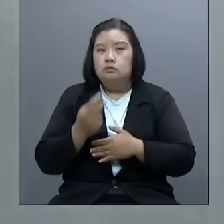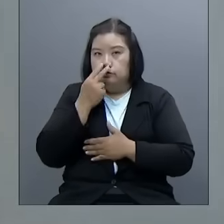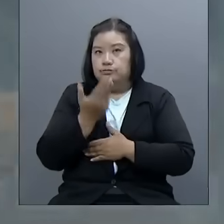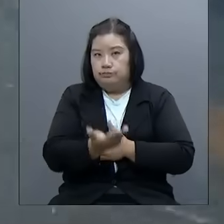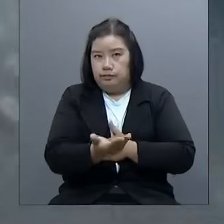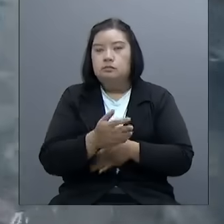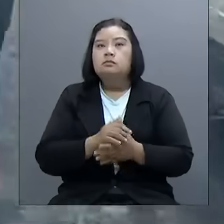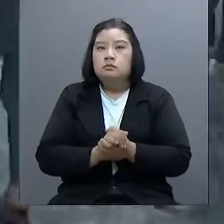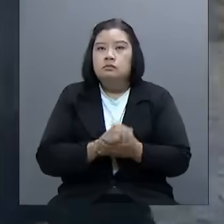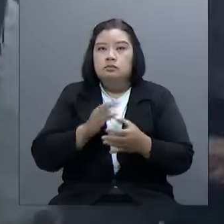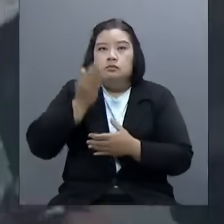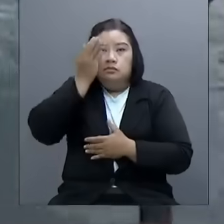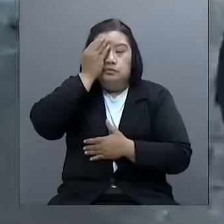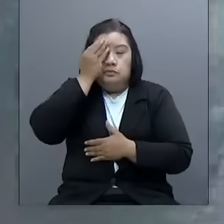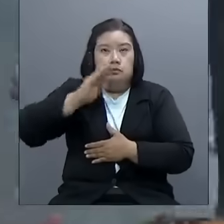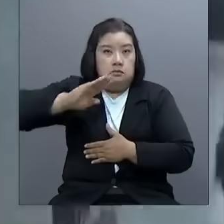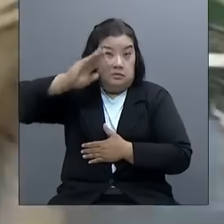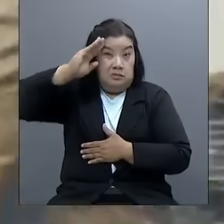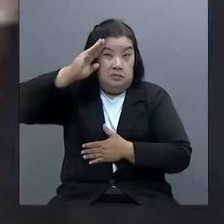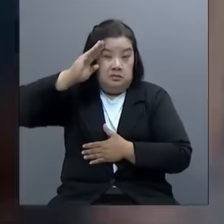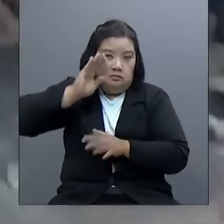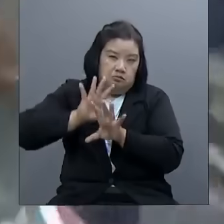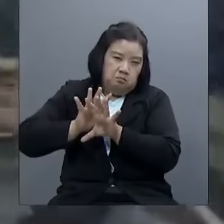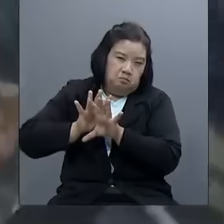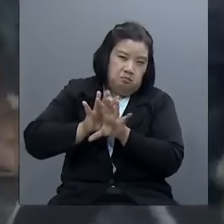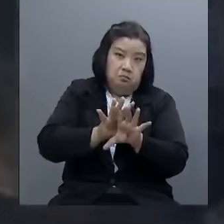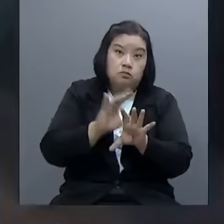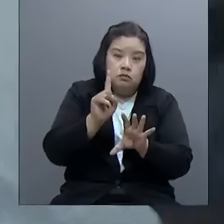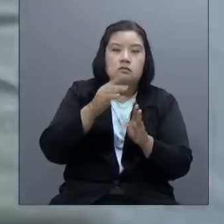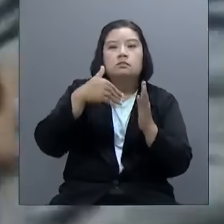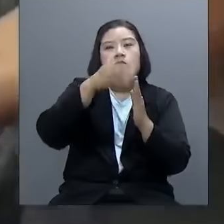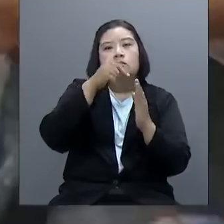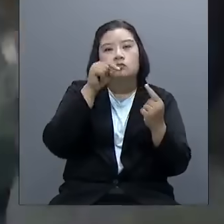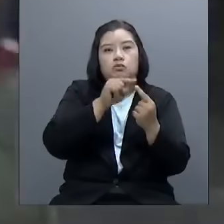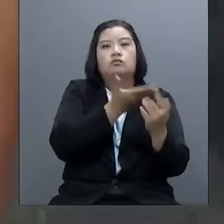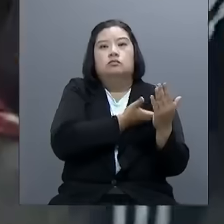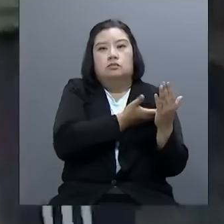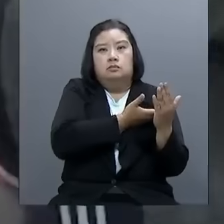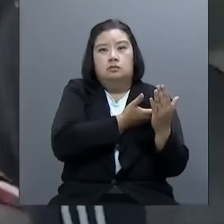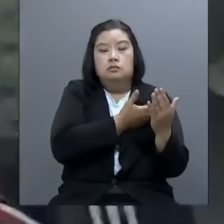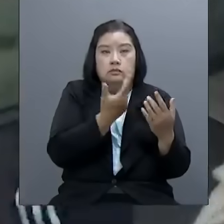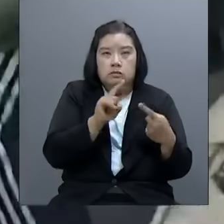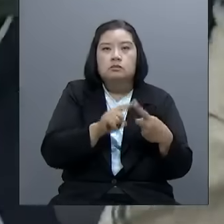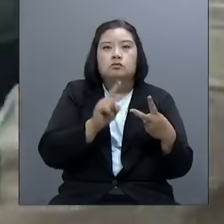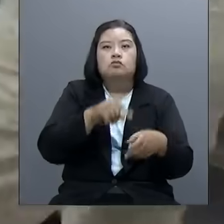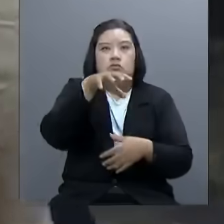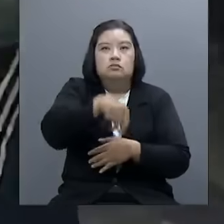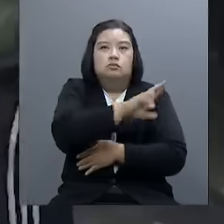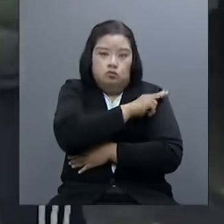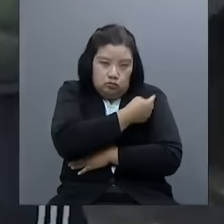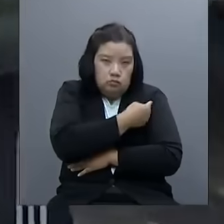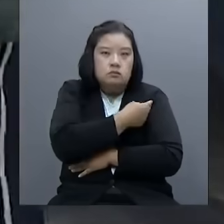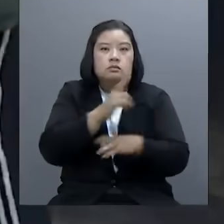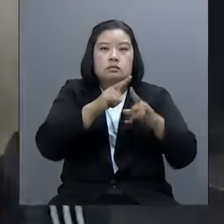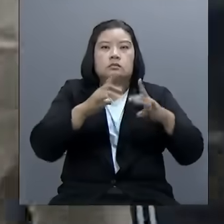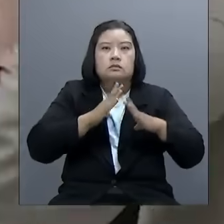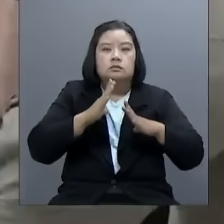ช่วงหลังอิสราเอลส่งทหารบุกโจมตีพื้นที่ทางตอนเหนือของกาซ่าขณะที่การโจมตีโรงพยาบาลและศูนย์พักพิณของ Unในหลาย